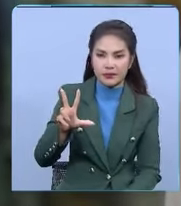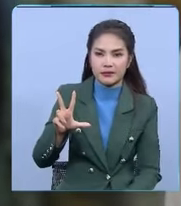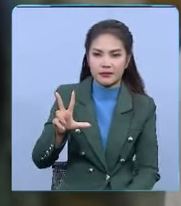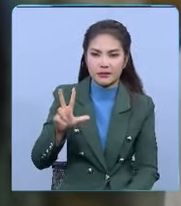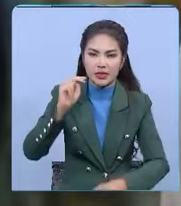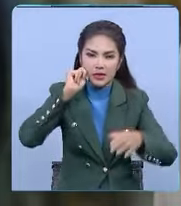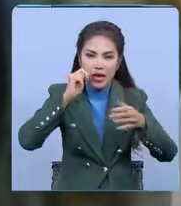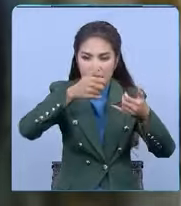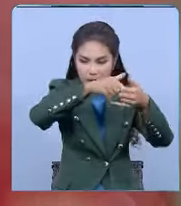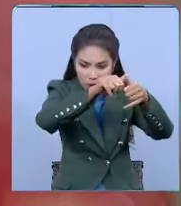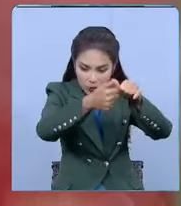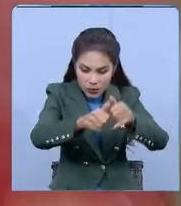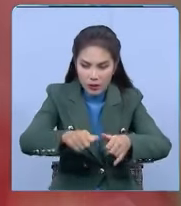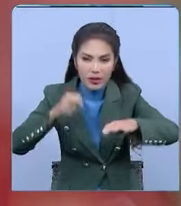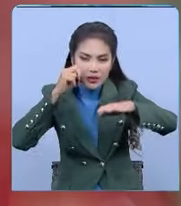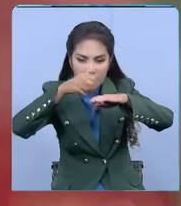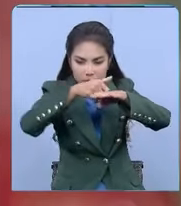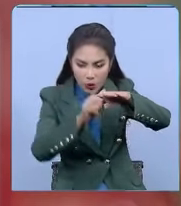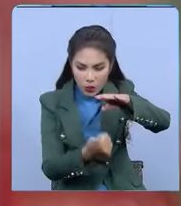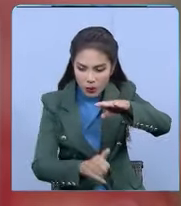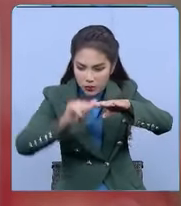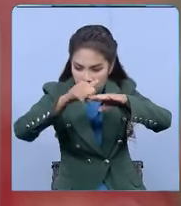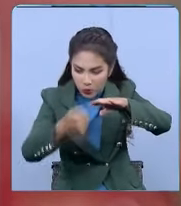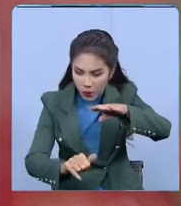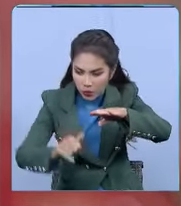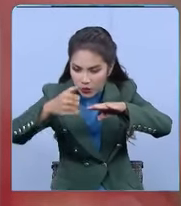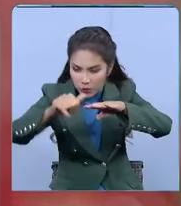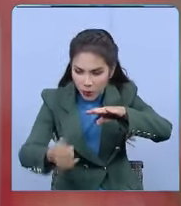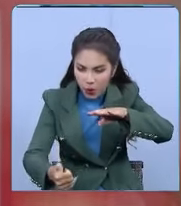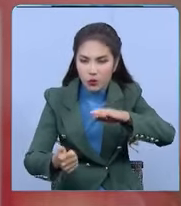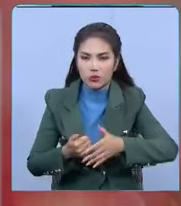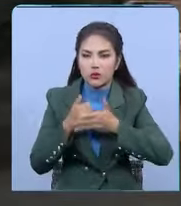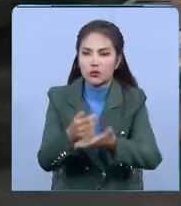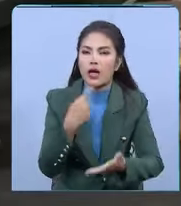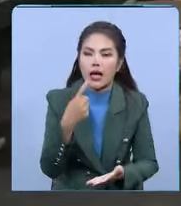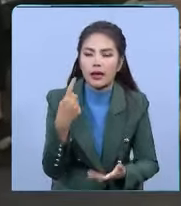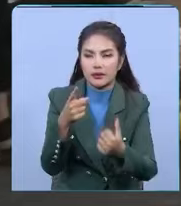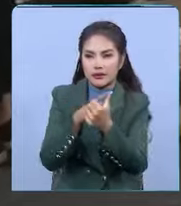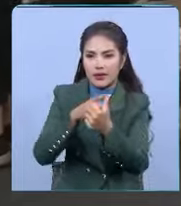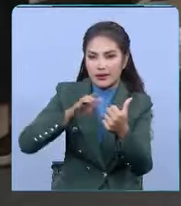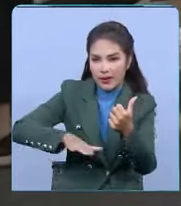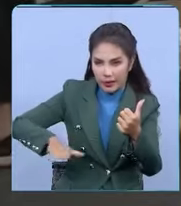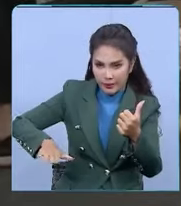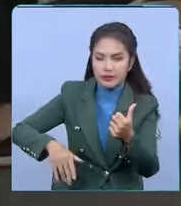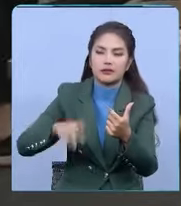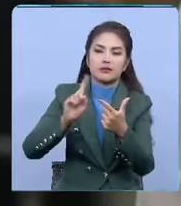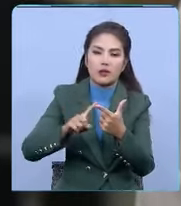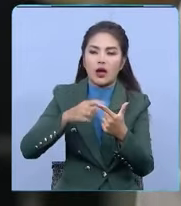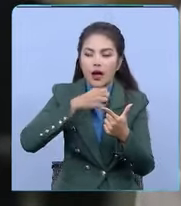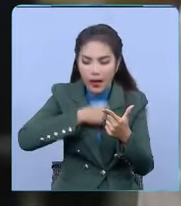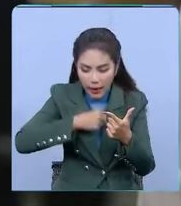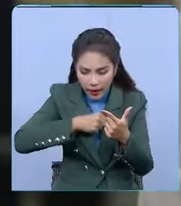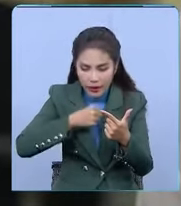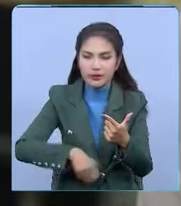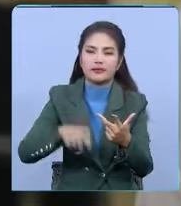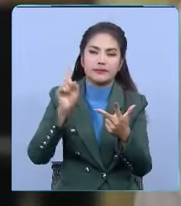ำลุงป้อมจะช่วยใครก่อนคนที่1เด็ก2คนชรา